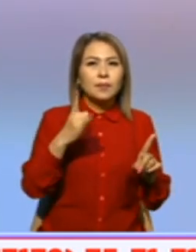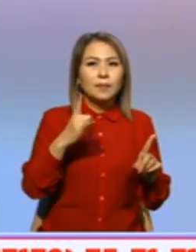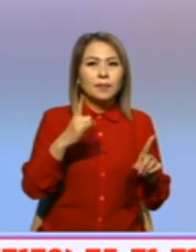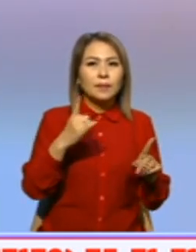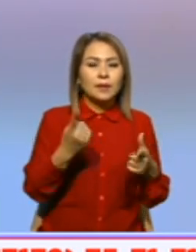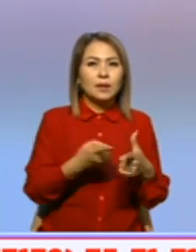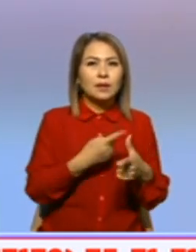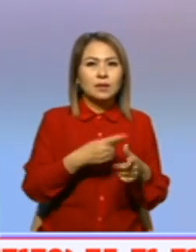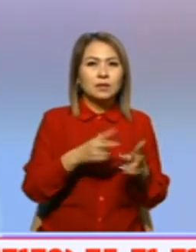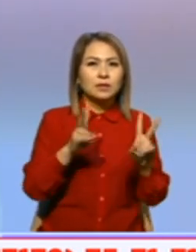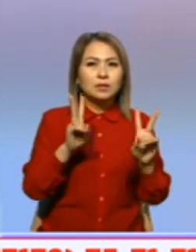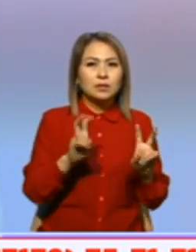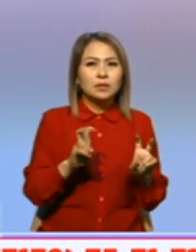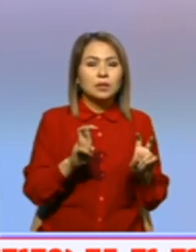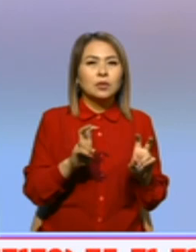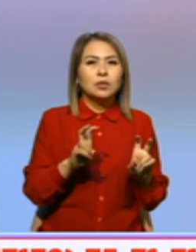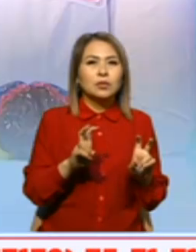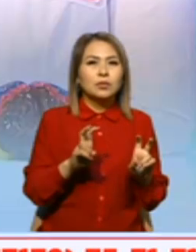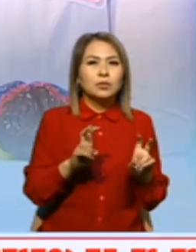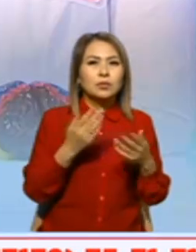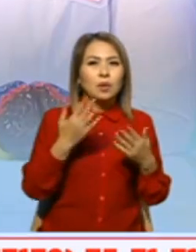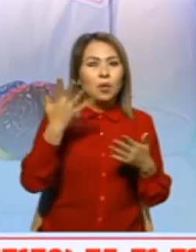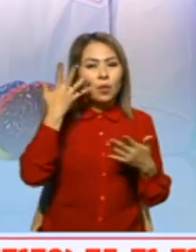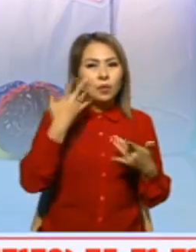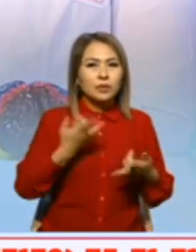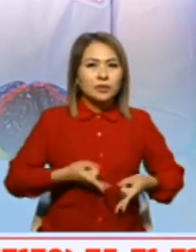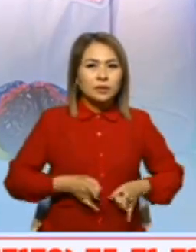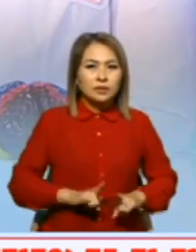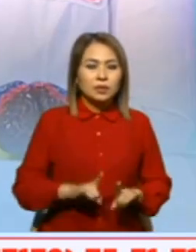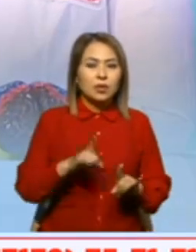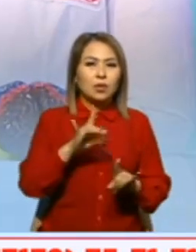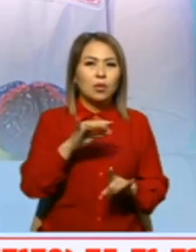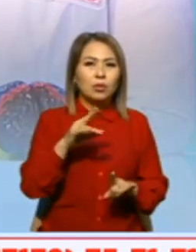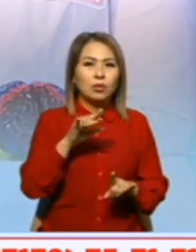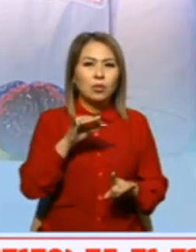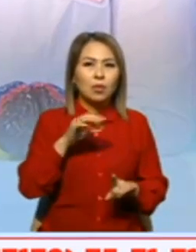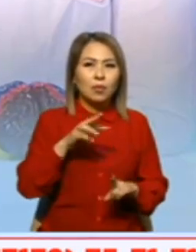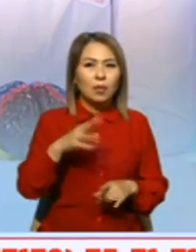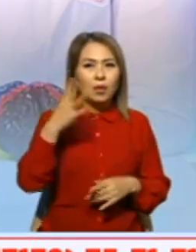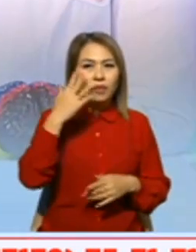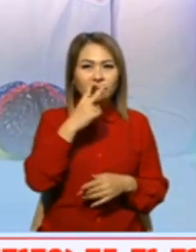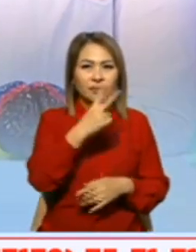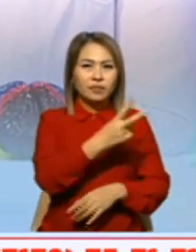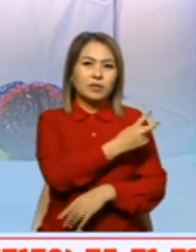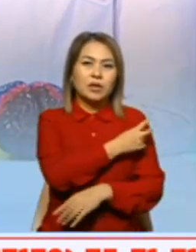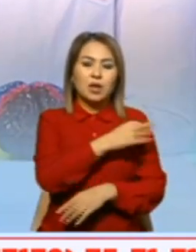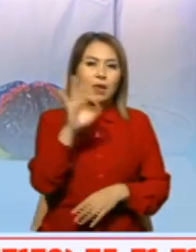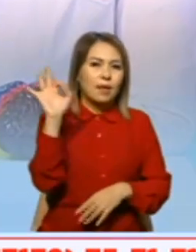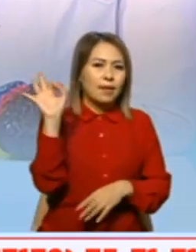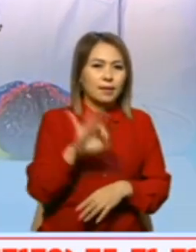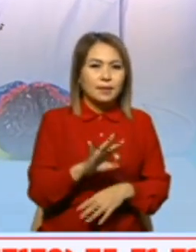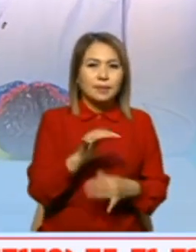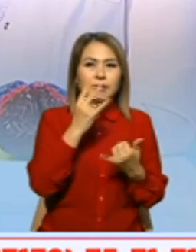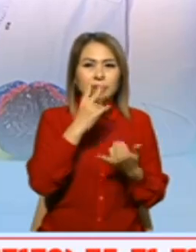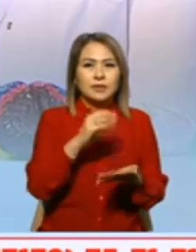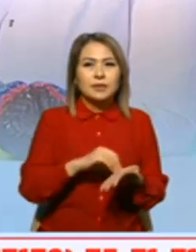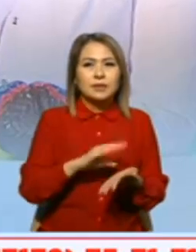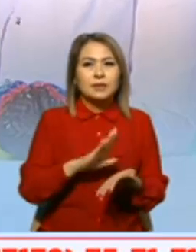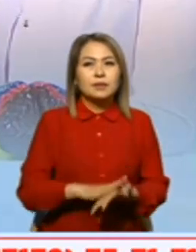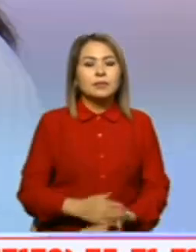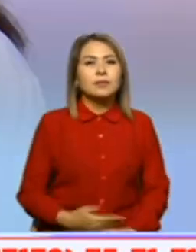ерекше балдар деп айтылмайды ғой. Сондықтан да оны туған кезде сол роддомда бірінші көрген врачтар ақ сразу сол диагнозды өздері қойып